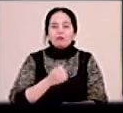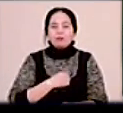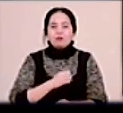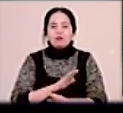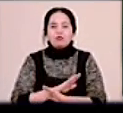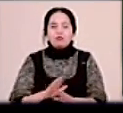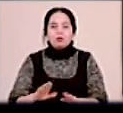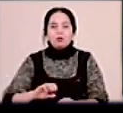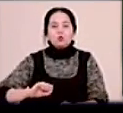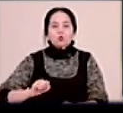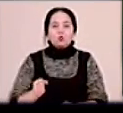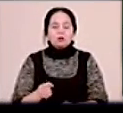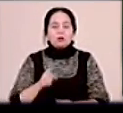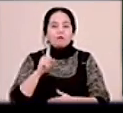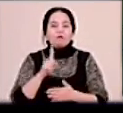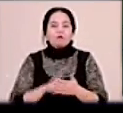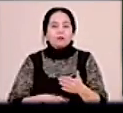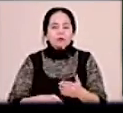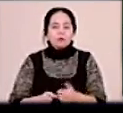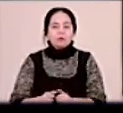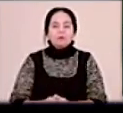друзьям верны.